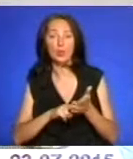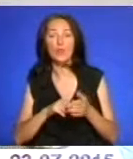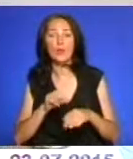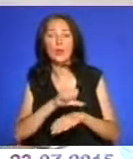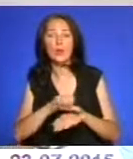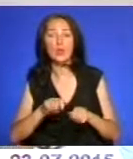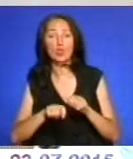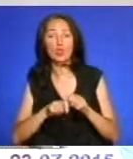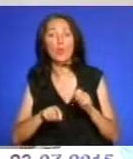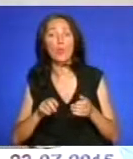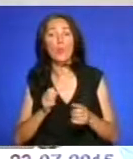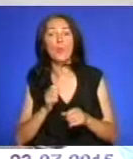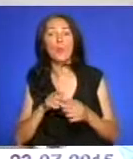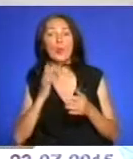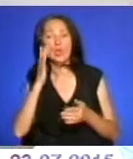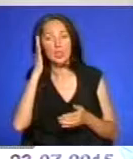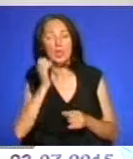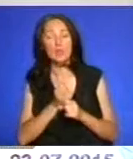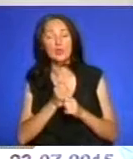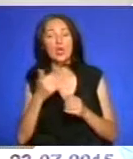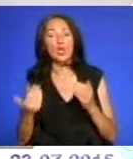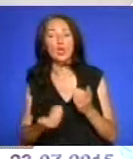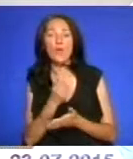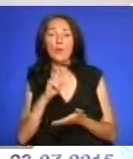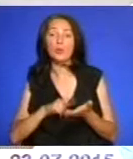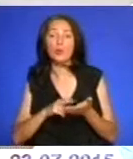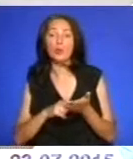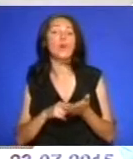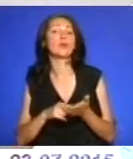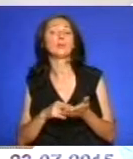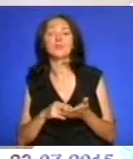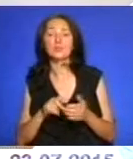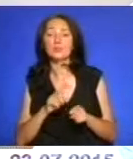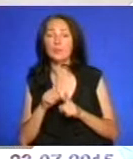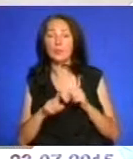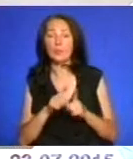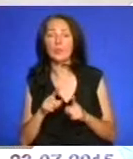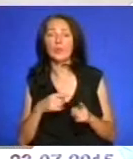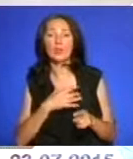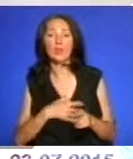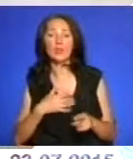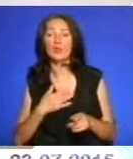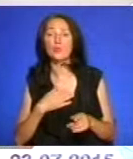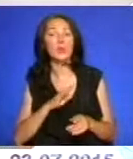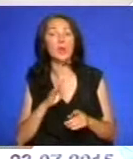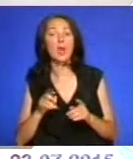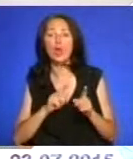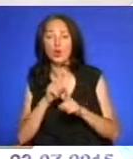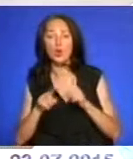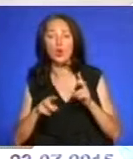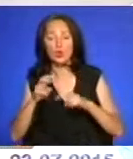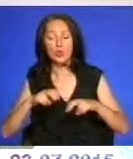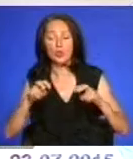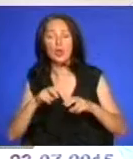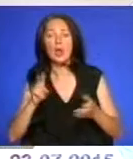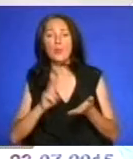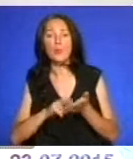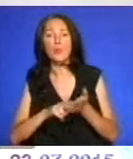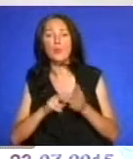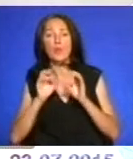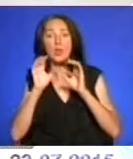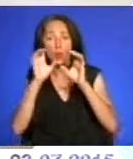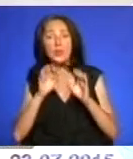напрацьовується новий податковий кодекс. І дуже важливо, що ми дійсно не розглядали податковий кодекс як документ, скажімо, який носить змінний